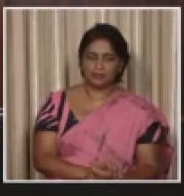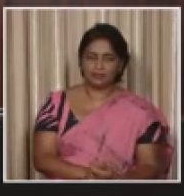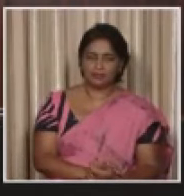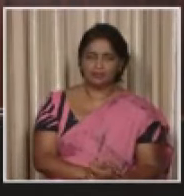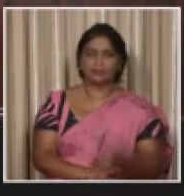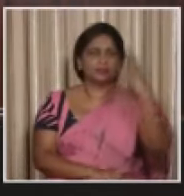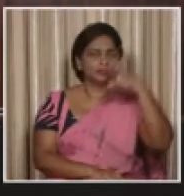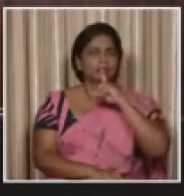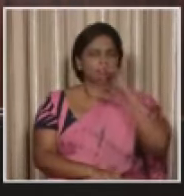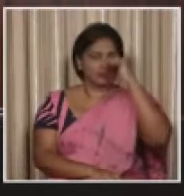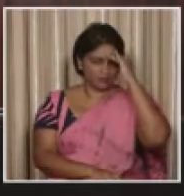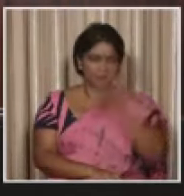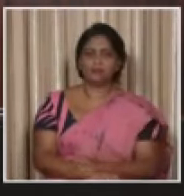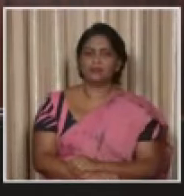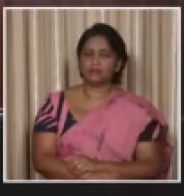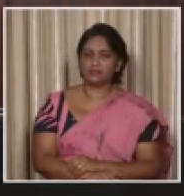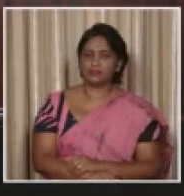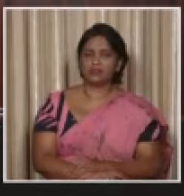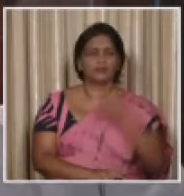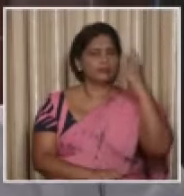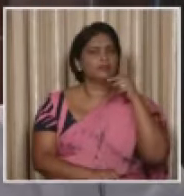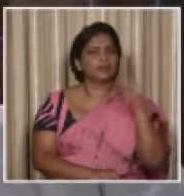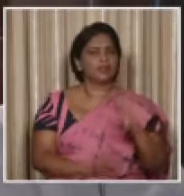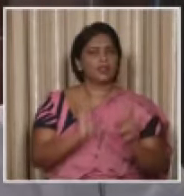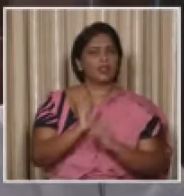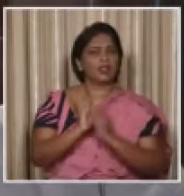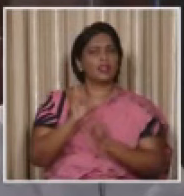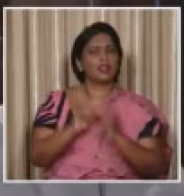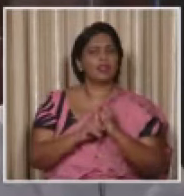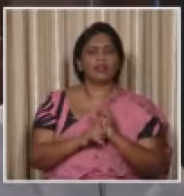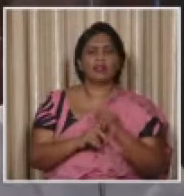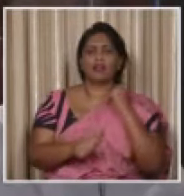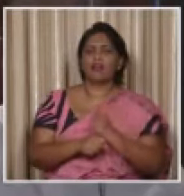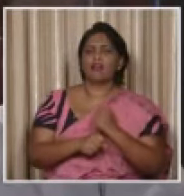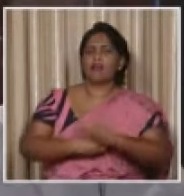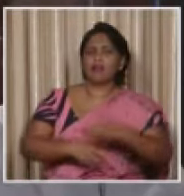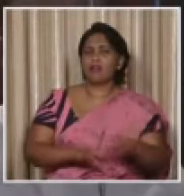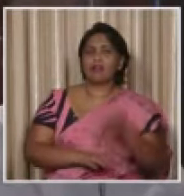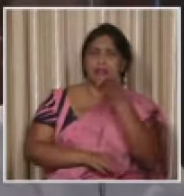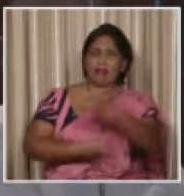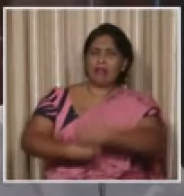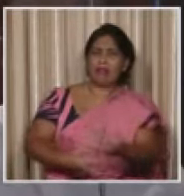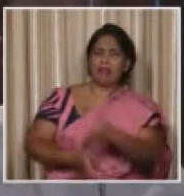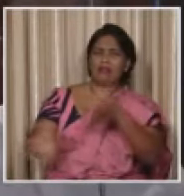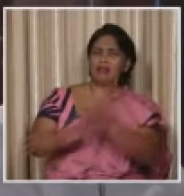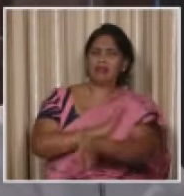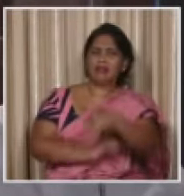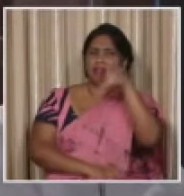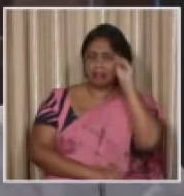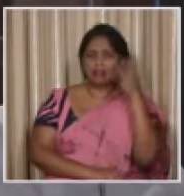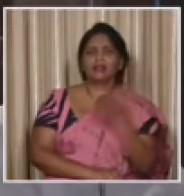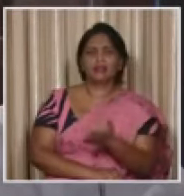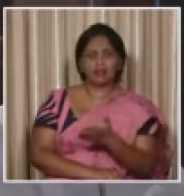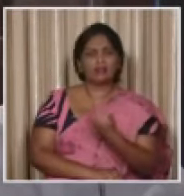නියෝජ්‍ය කතානායකතුමා කියන්නේ පොයින්ට් ඔෆ් ඕඩර් මේ නියෝජ්‍ය කතානායක දැන් කිරියල් ඇමතුමා කියන ආණ්ඩුව අයාලේ නෙමෙයි අයාලේ යන්නේ එයාට තේරෙන්නේ නෑ මේක